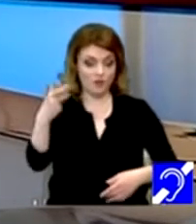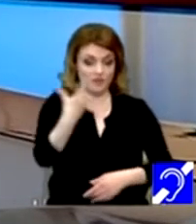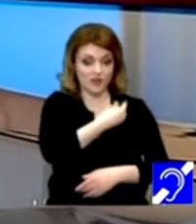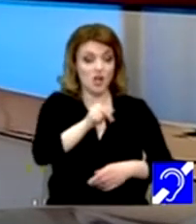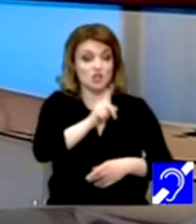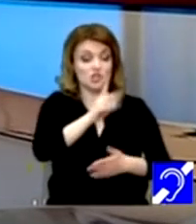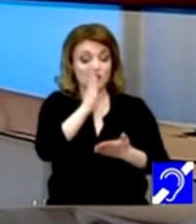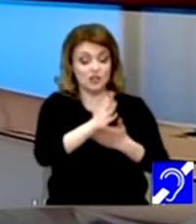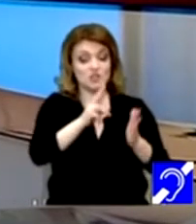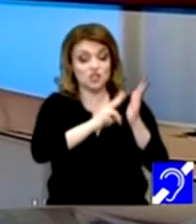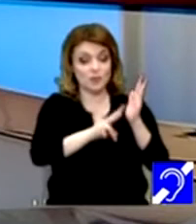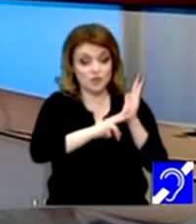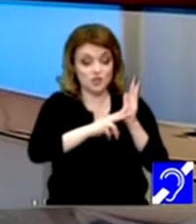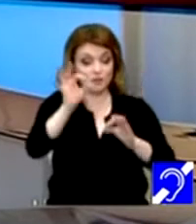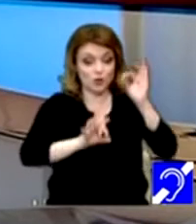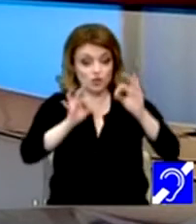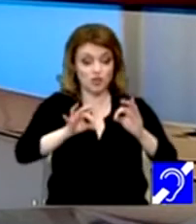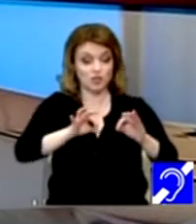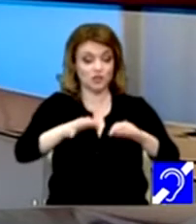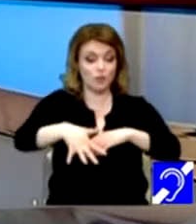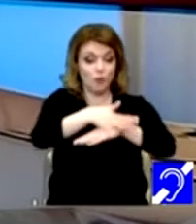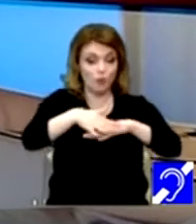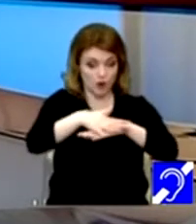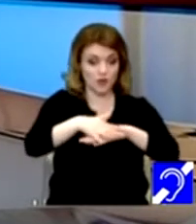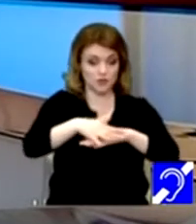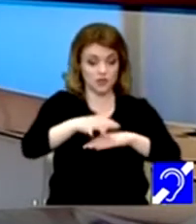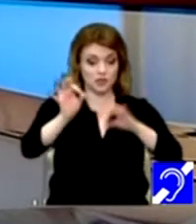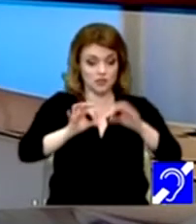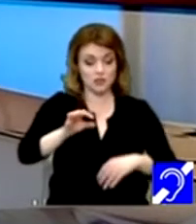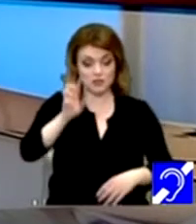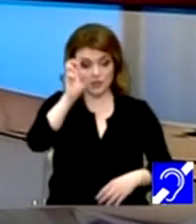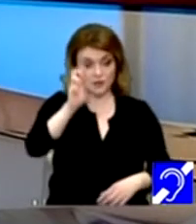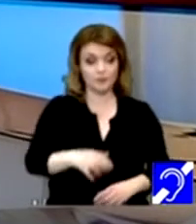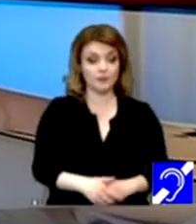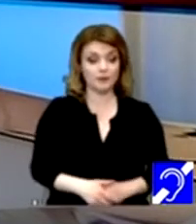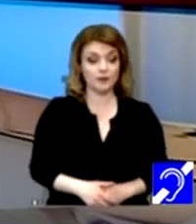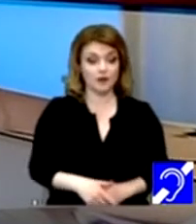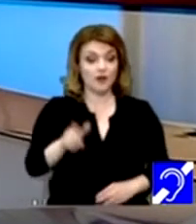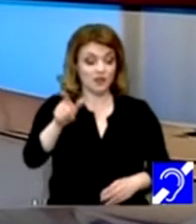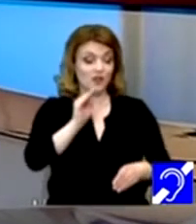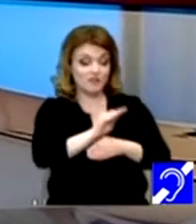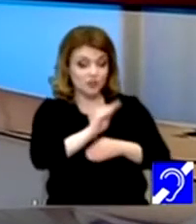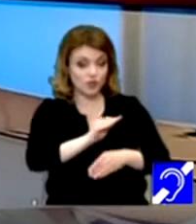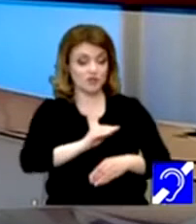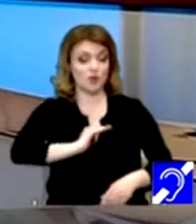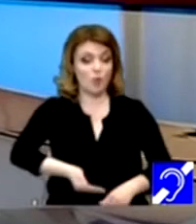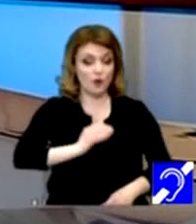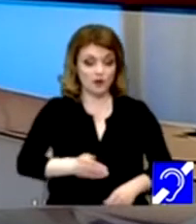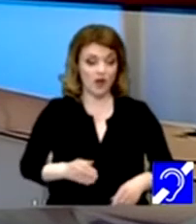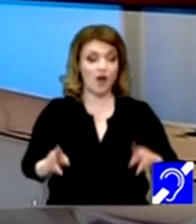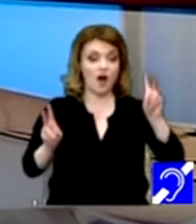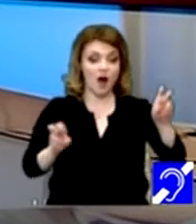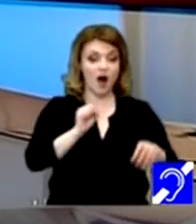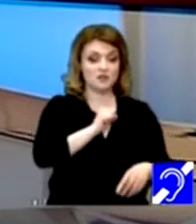peste 70% din populația țării. Premierul Pedro Sanchez a învinuit compania AstraZeneca de nerespectarea termenelor